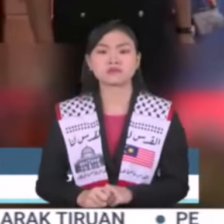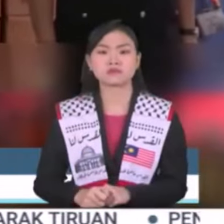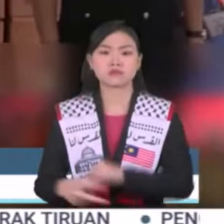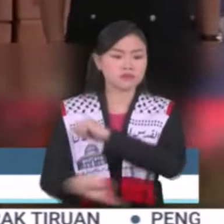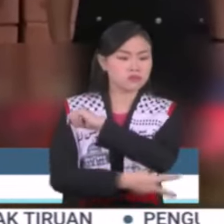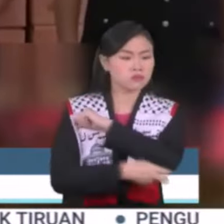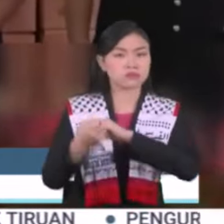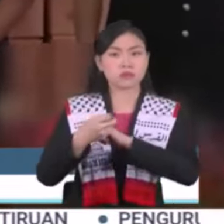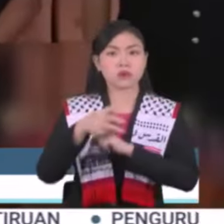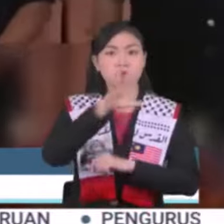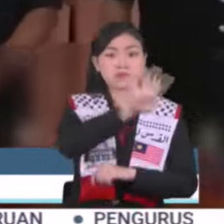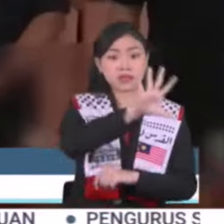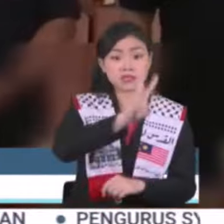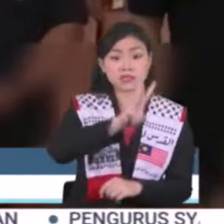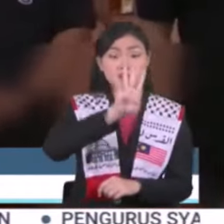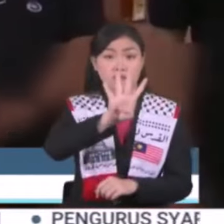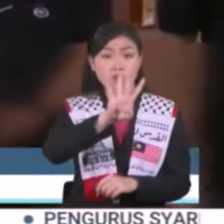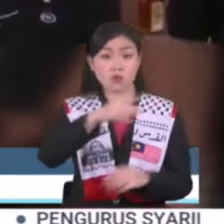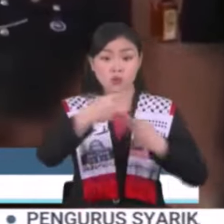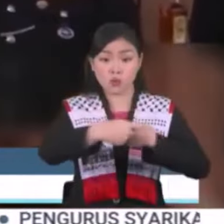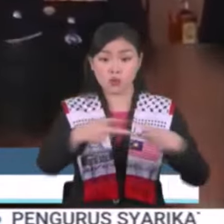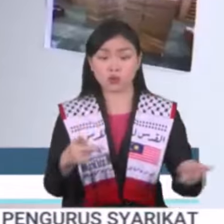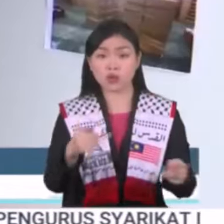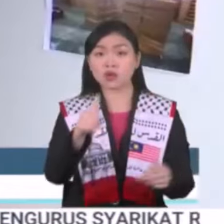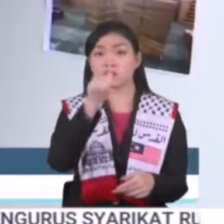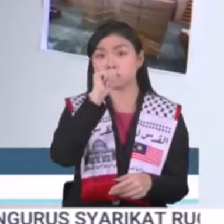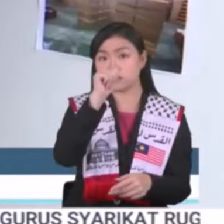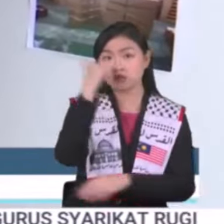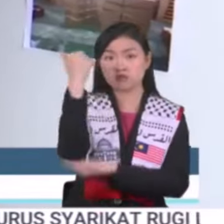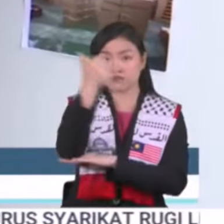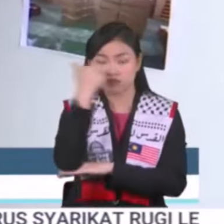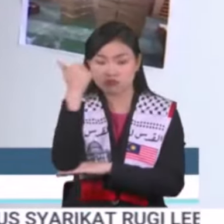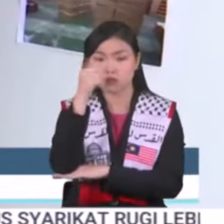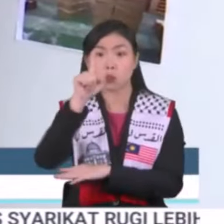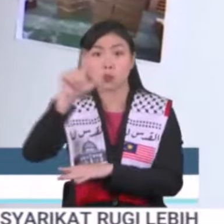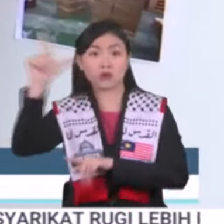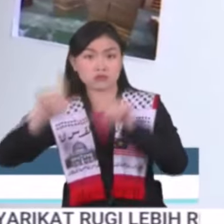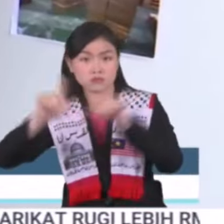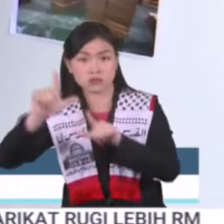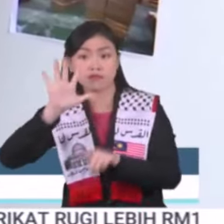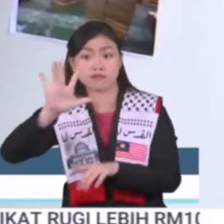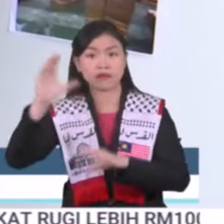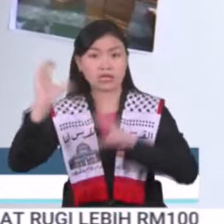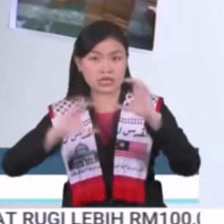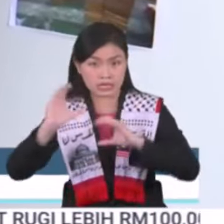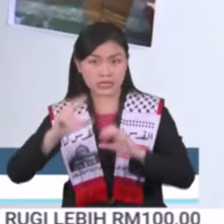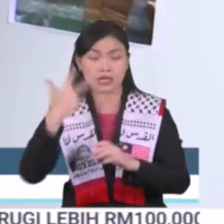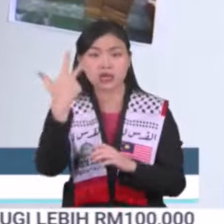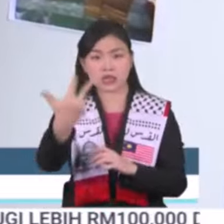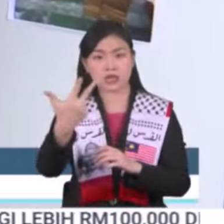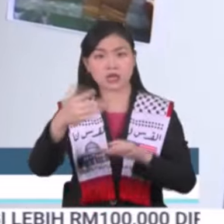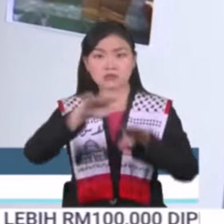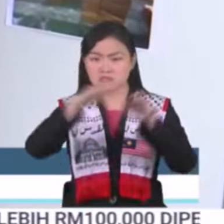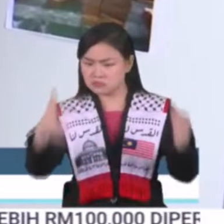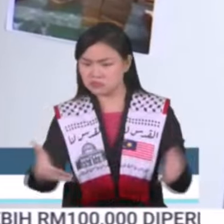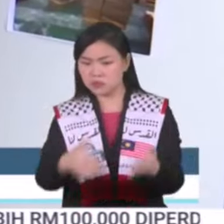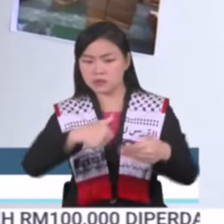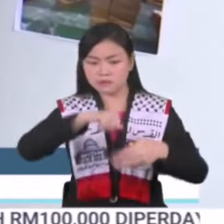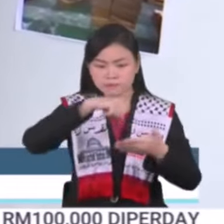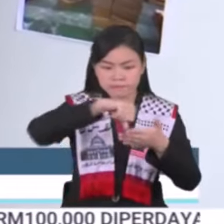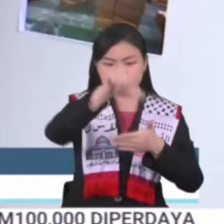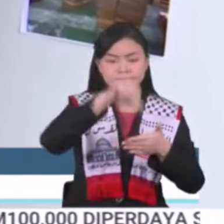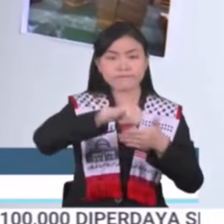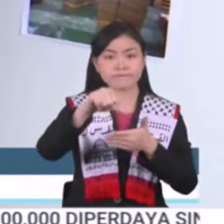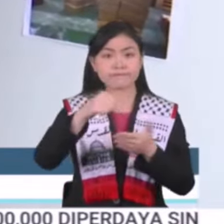Turut dirampas 564 kotak minuman keras, sebuah lori, 5 buah kereta, 3 bungkusan pelekat cukai